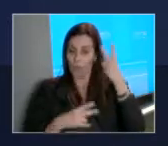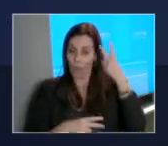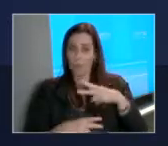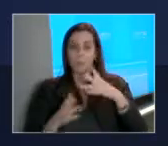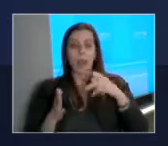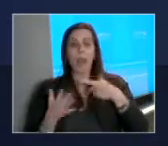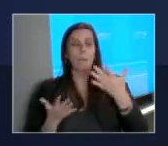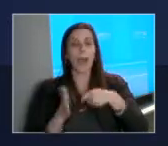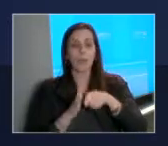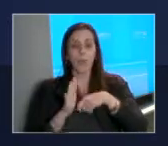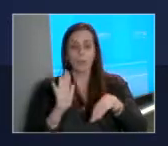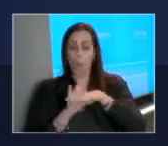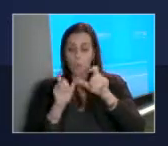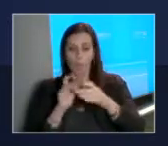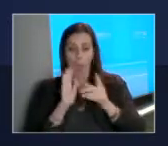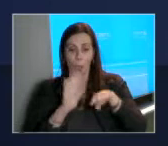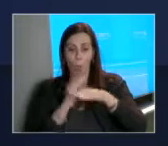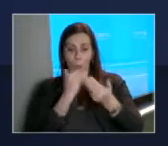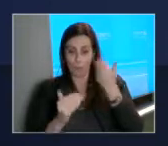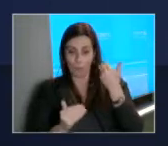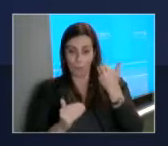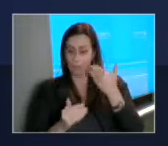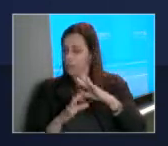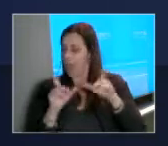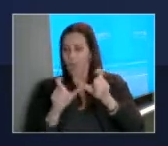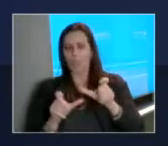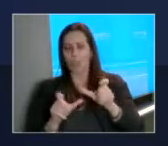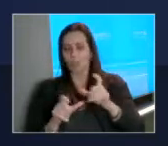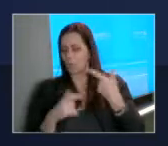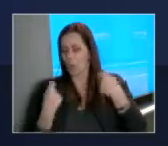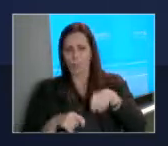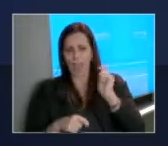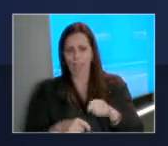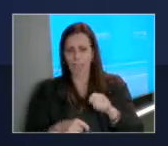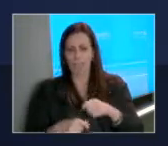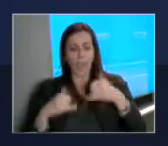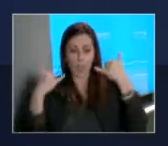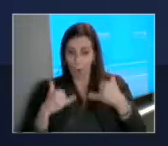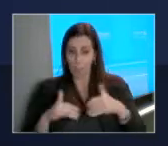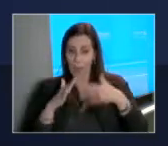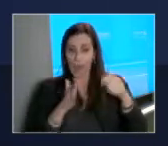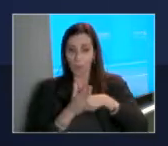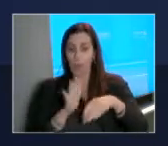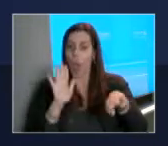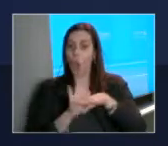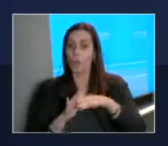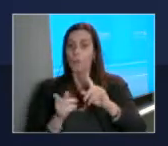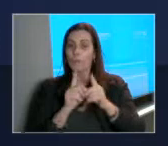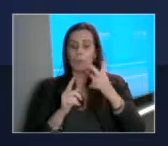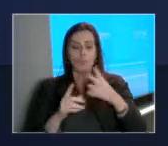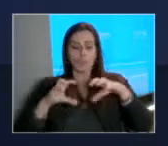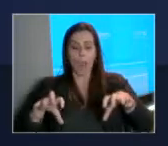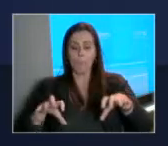של התיקון הזה. החוק לפני היה כללי, חסינות כללית לחברי כנסת. כיום, אחרי התיקון, החוק בעצם מתחלק